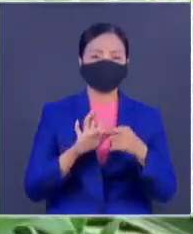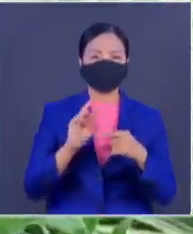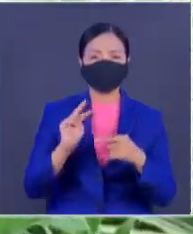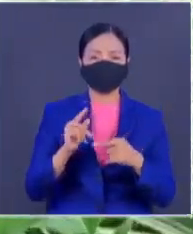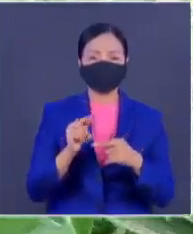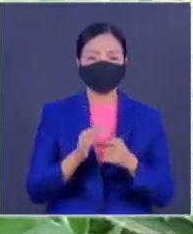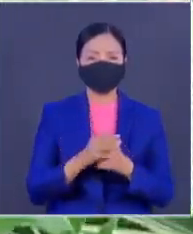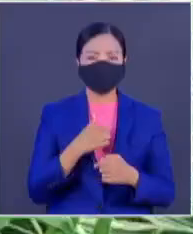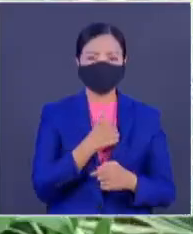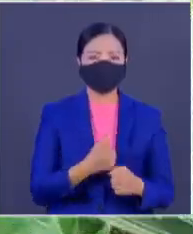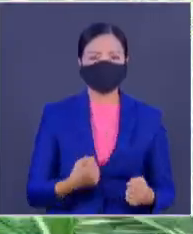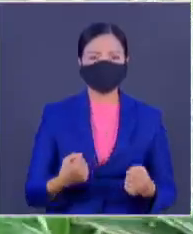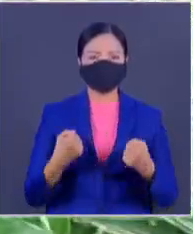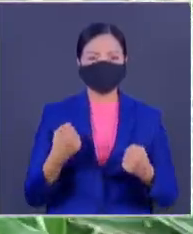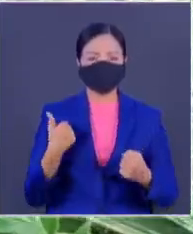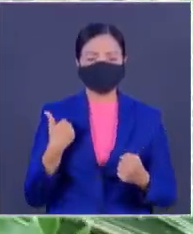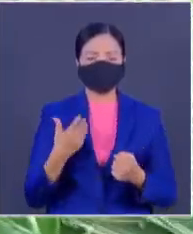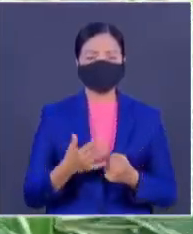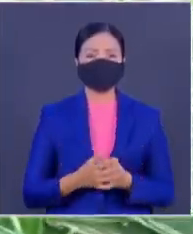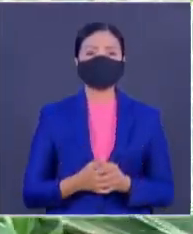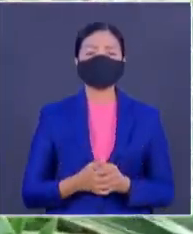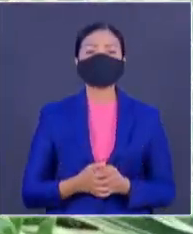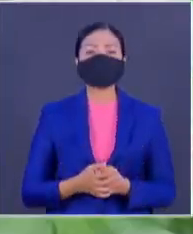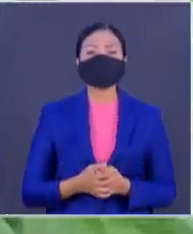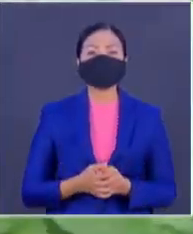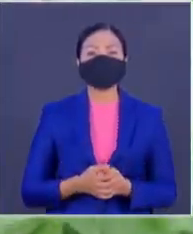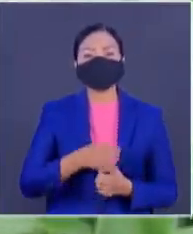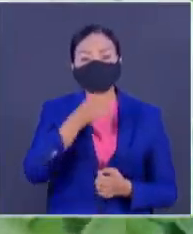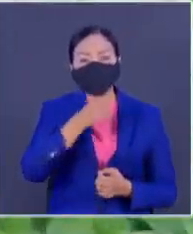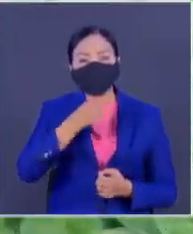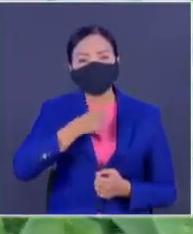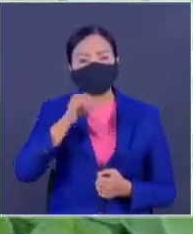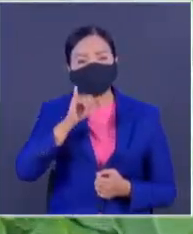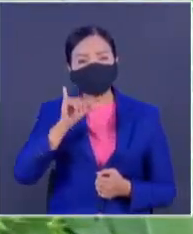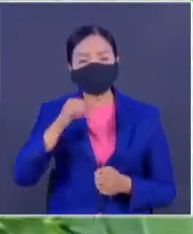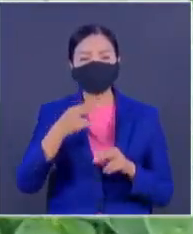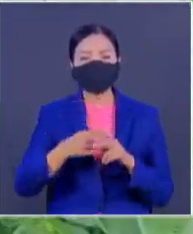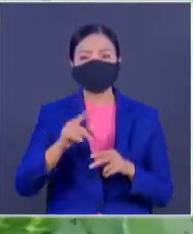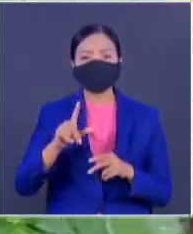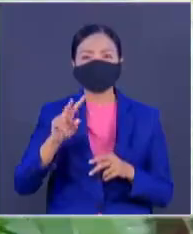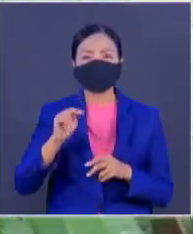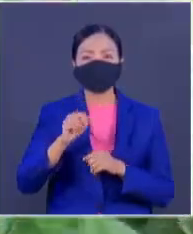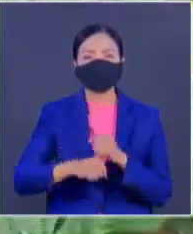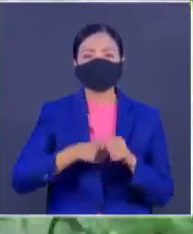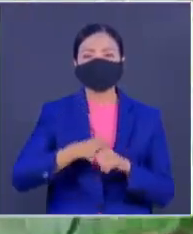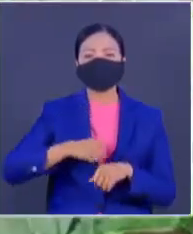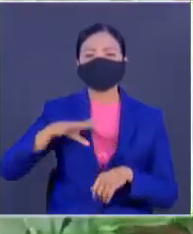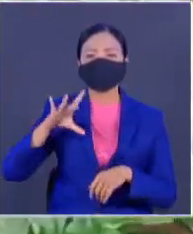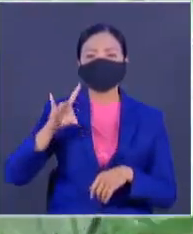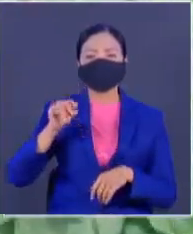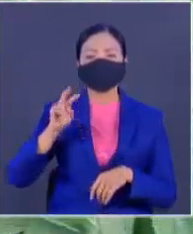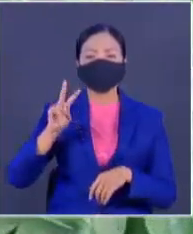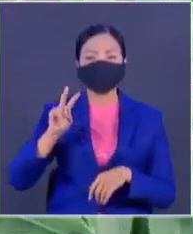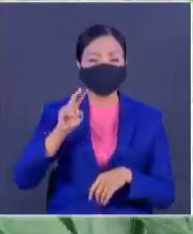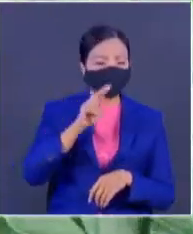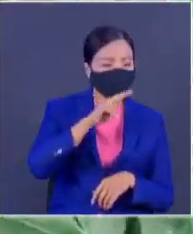โอ้โหเรื่องนี้ก็เลยเป็นที่ฮือฮาขึ้นมานะครับระหว่างที่คุณยายนะครับชื่อคุณยายลนสืบศรีวัย82ปีไปต